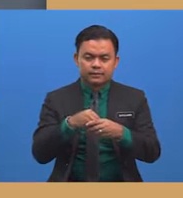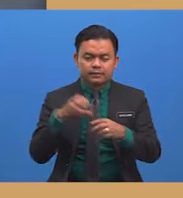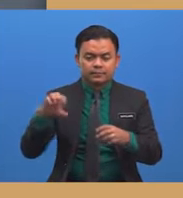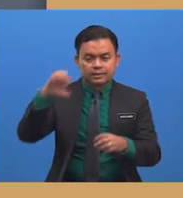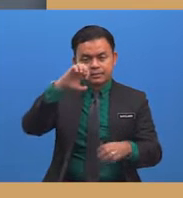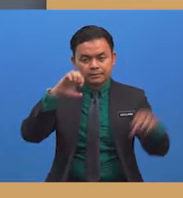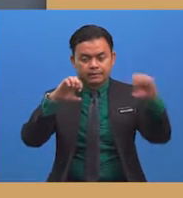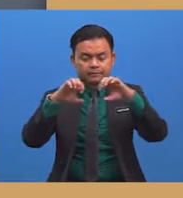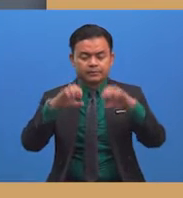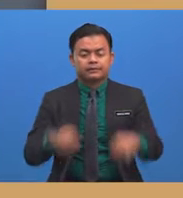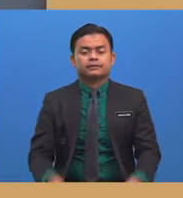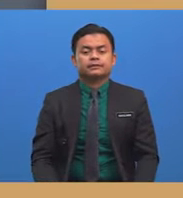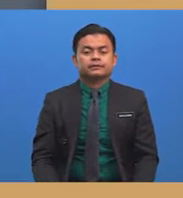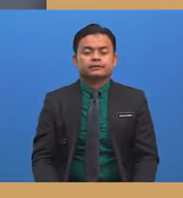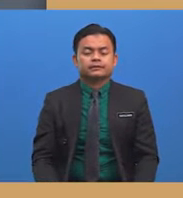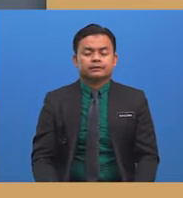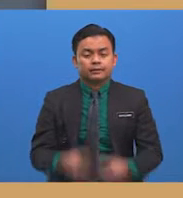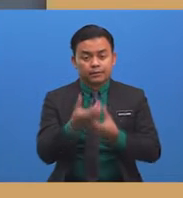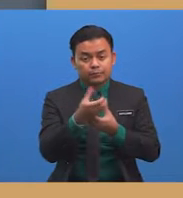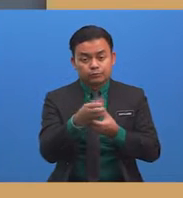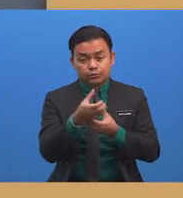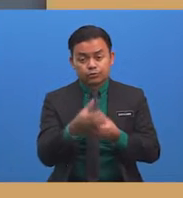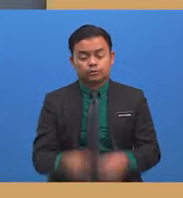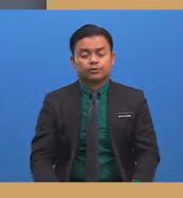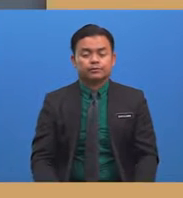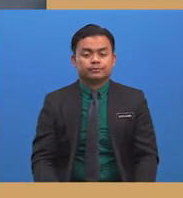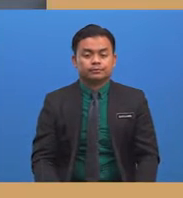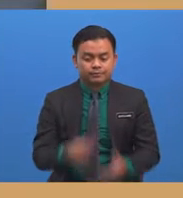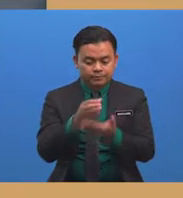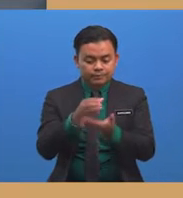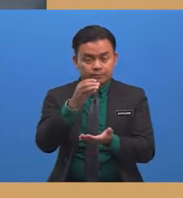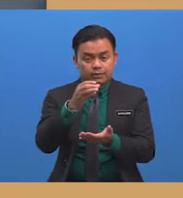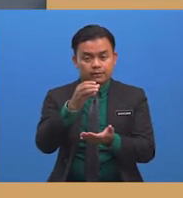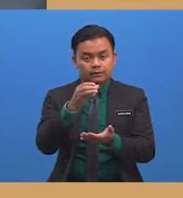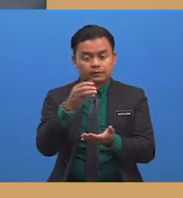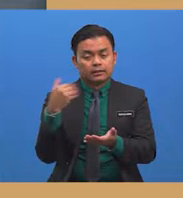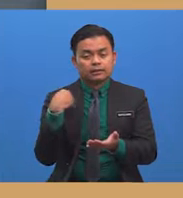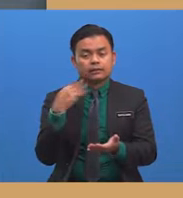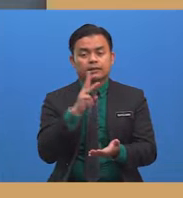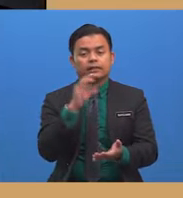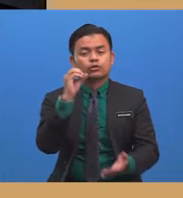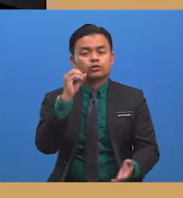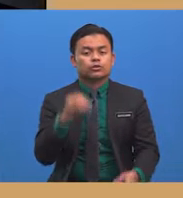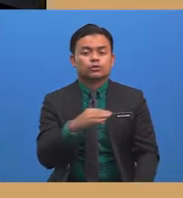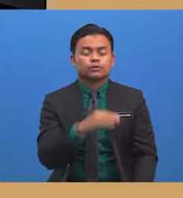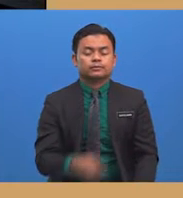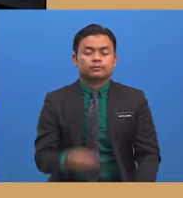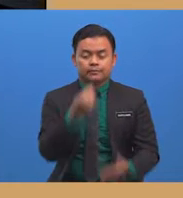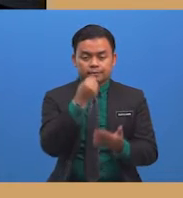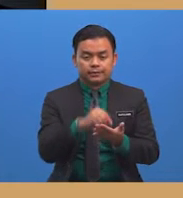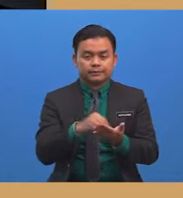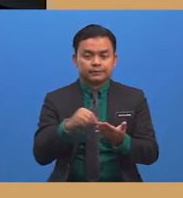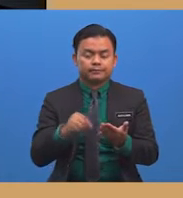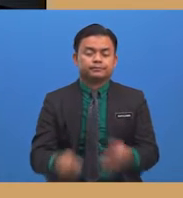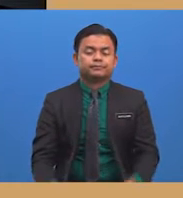cikgu hanya perlukan lampu suluh, mak jernih yang berisi air kosong, pen penanda dan skrin putih. Baiklah,